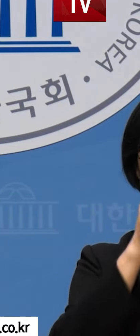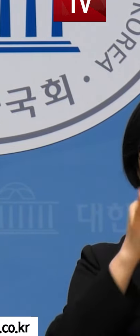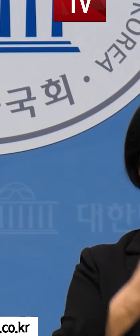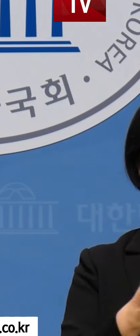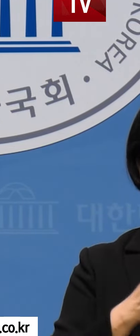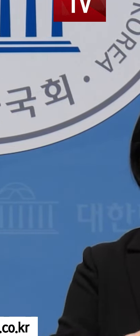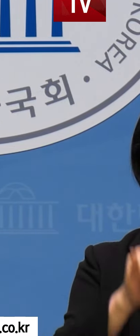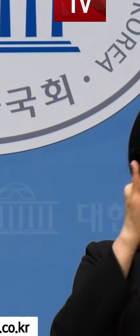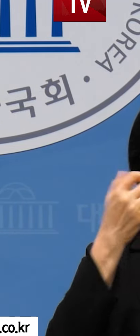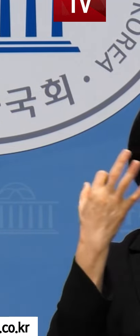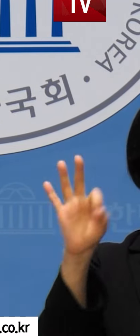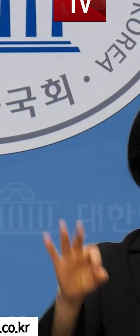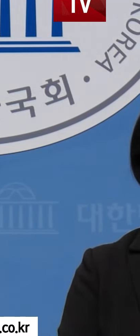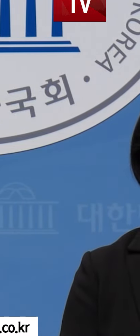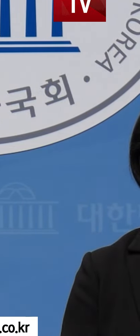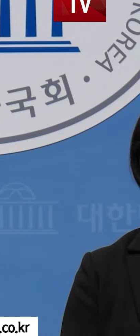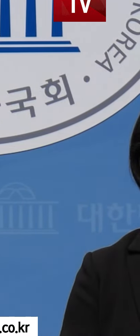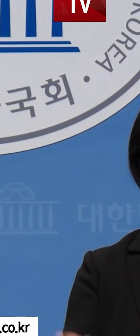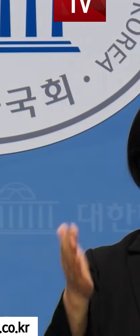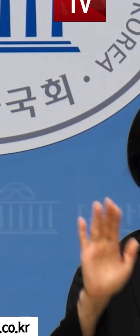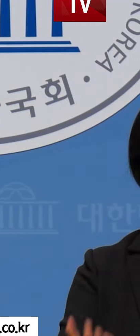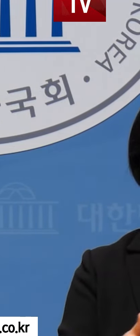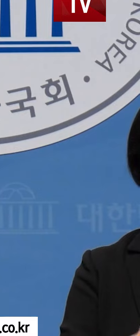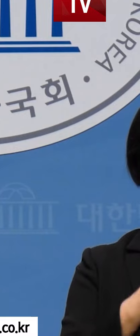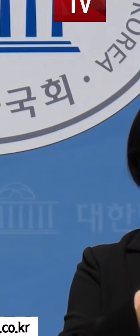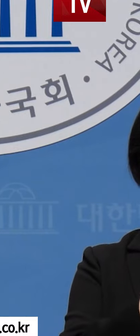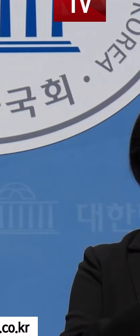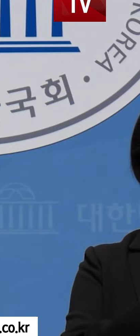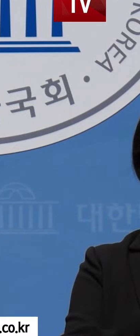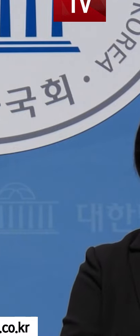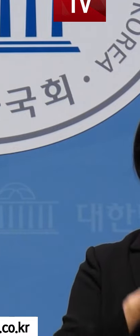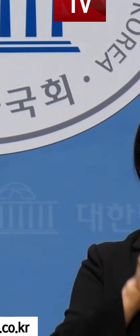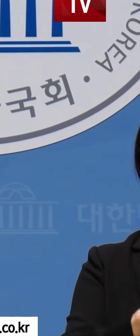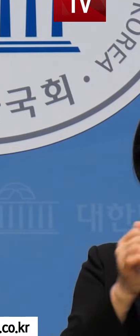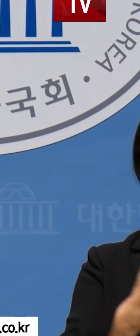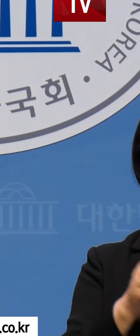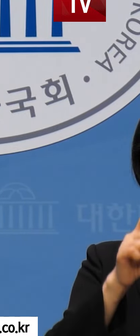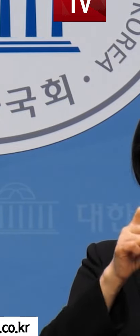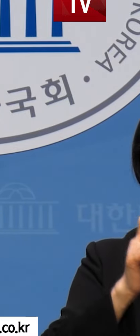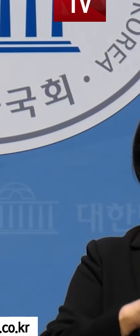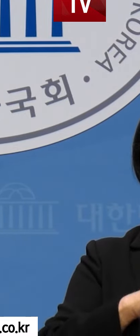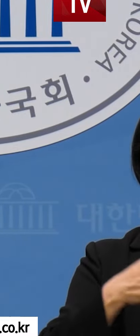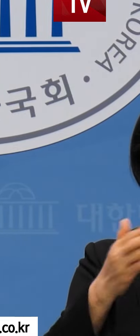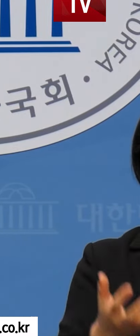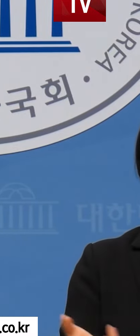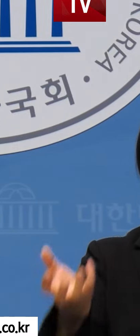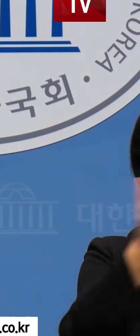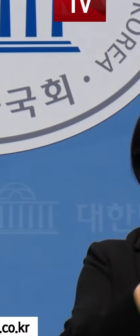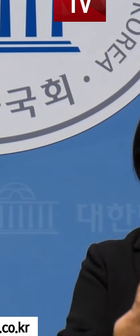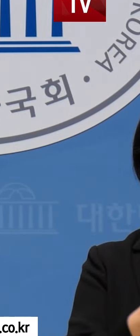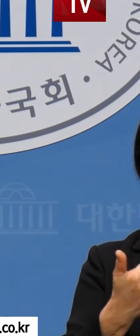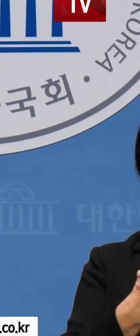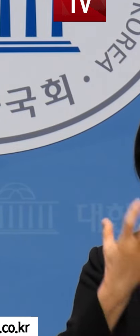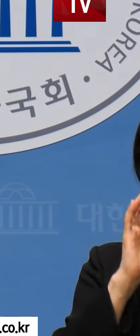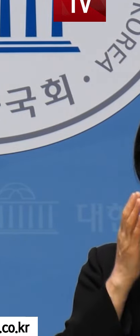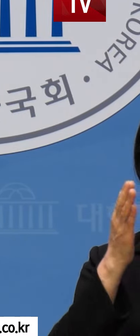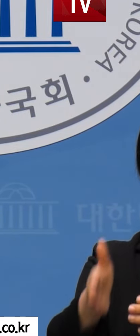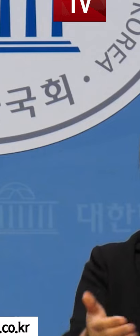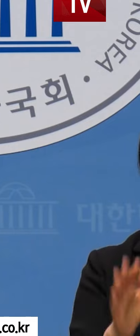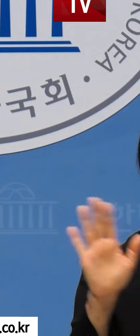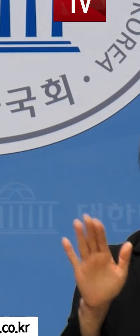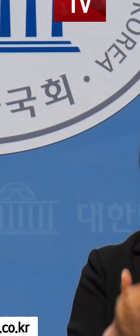의미 있다고 인정한다. 그러나 본질을 놓치고 있다. 응급실 뺑뺑이 소아과 오픈런에서 알 수 있듯